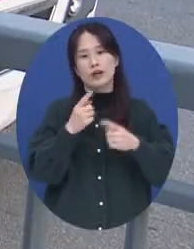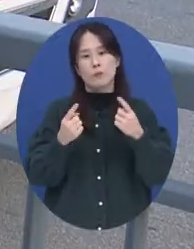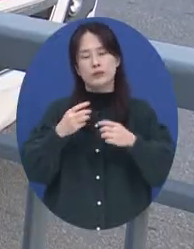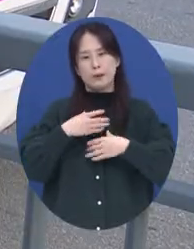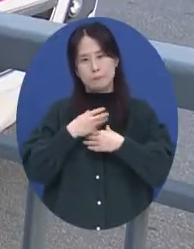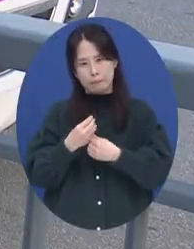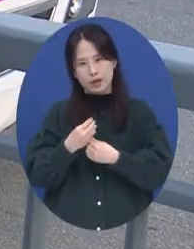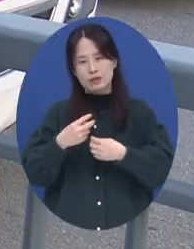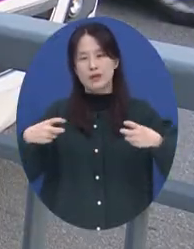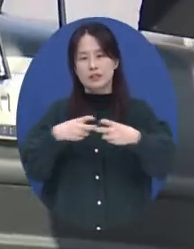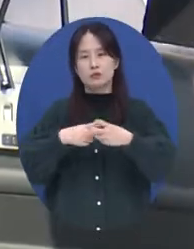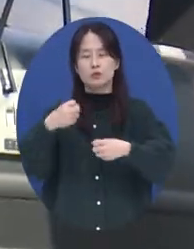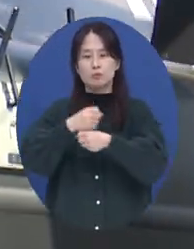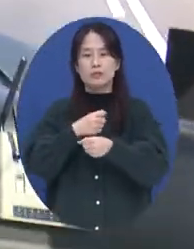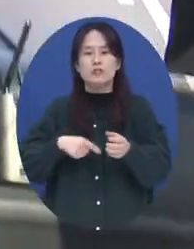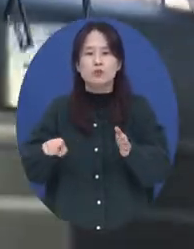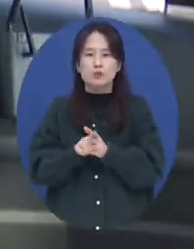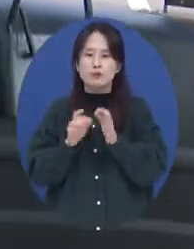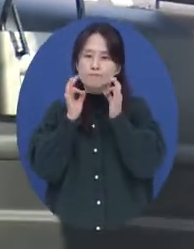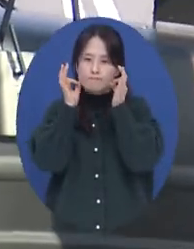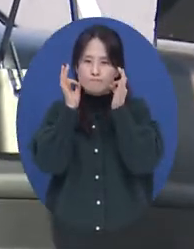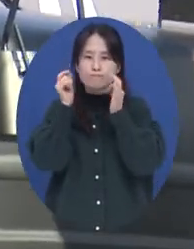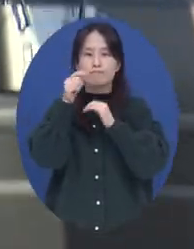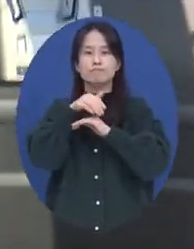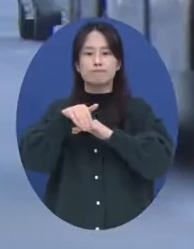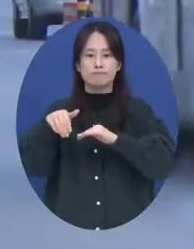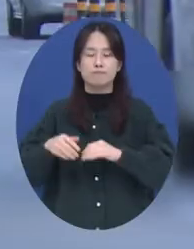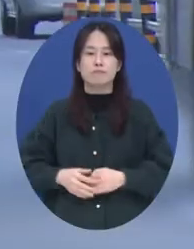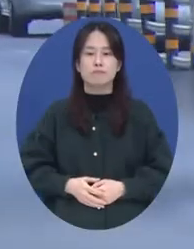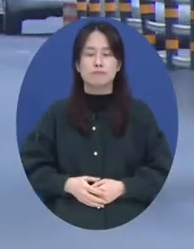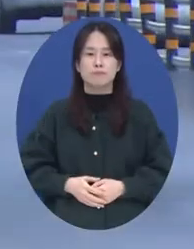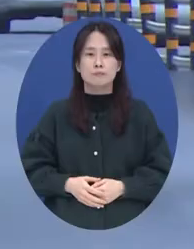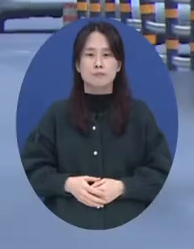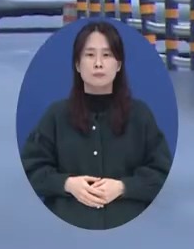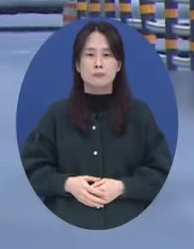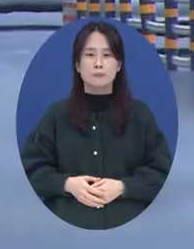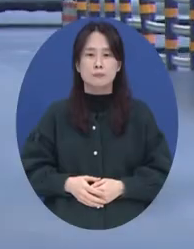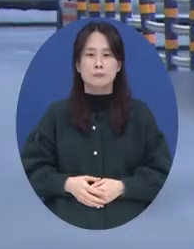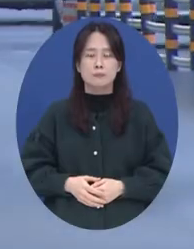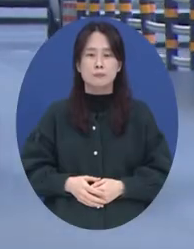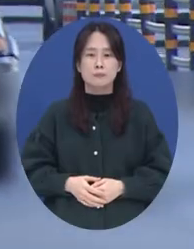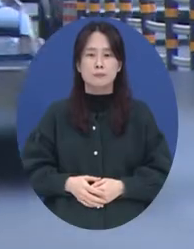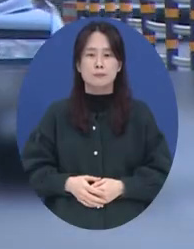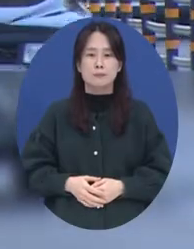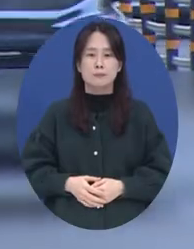보다 편리한 대중교통 만들기에 박차를 가하고 있습니다 경기 주 tv 김태 입니다